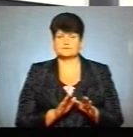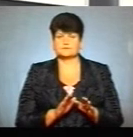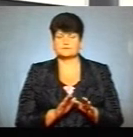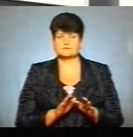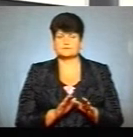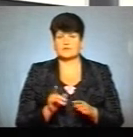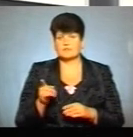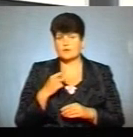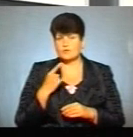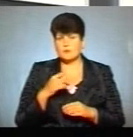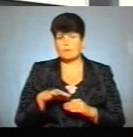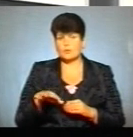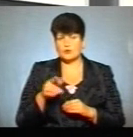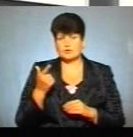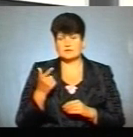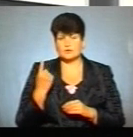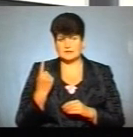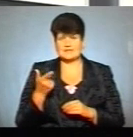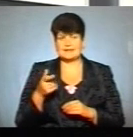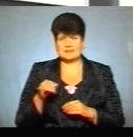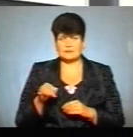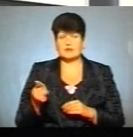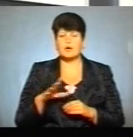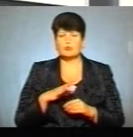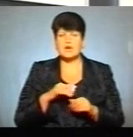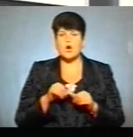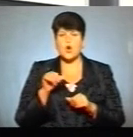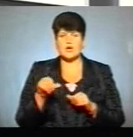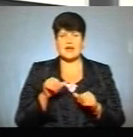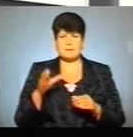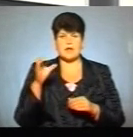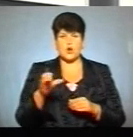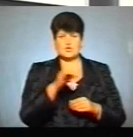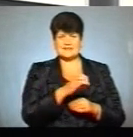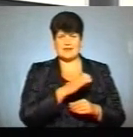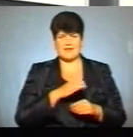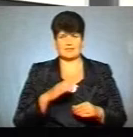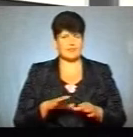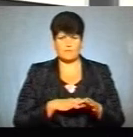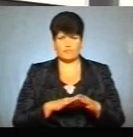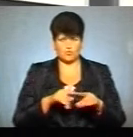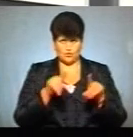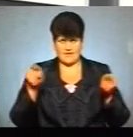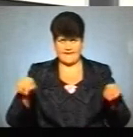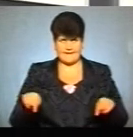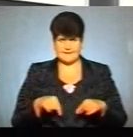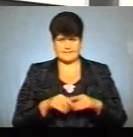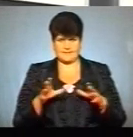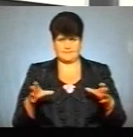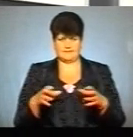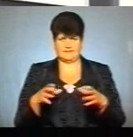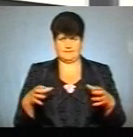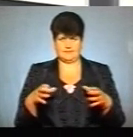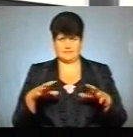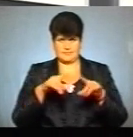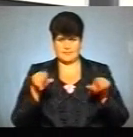Ви кажете, там площа 1 гектар, вона була окремими осередками. Тобто гектар, але не повністю гектар був такий